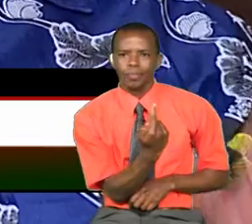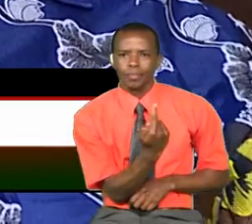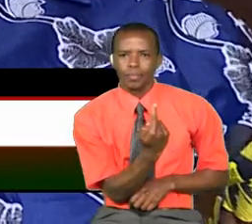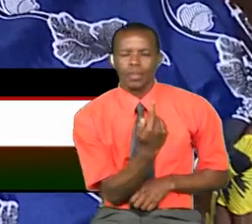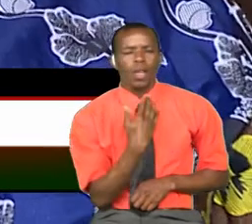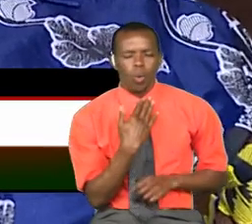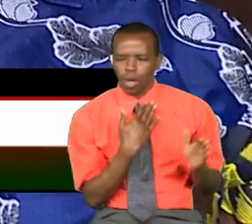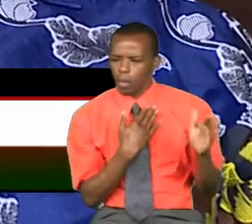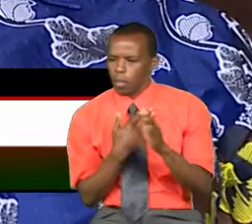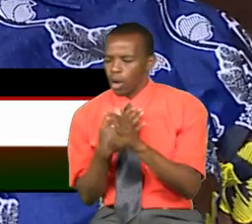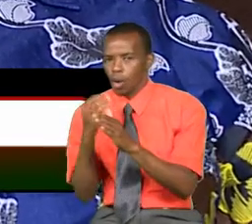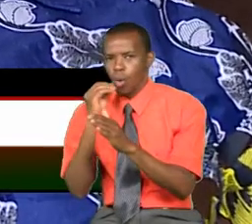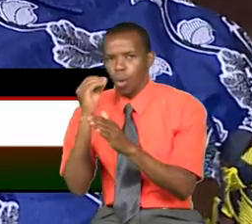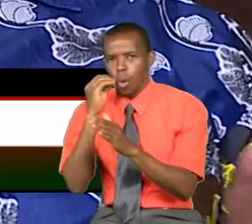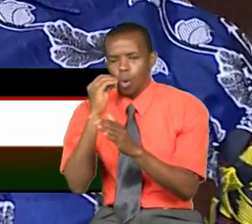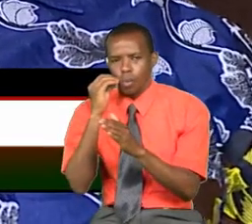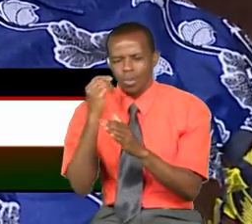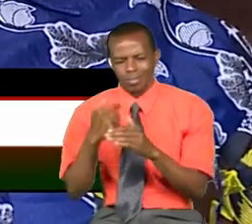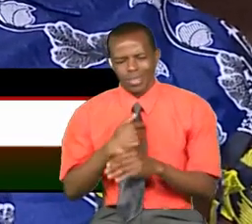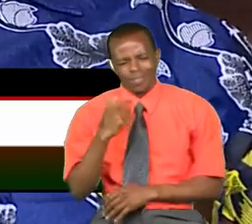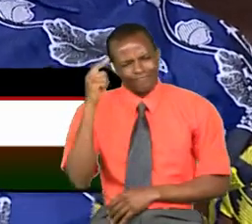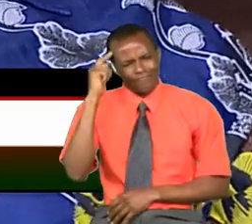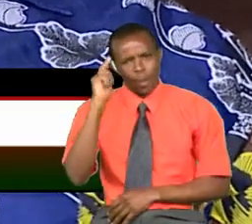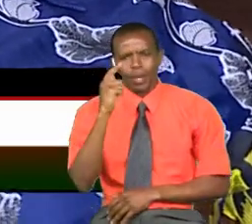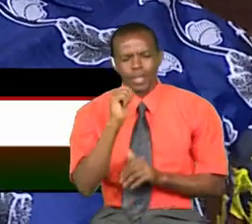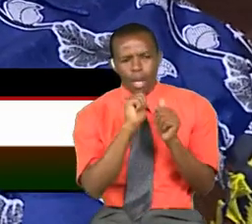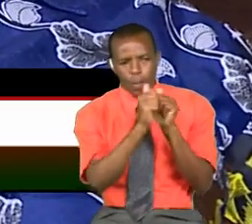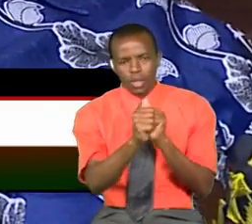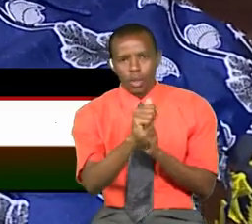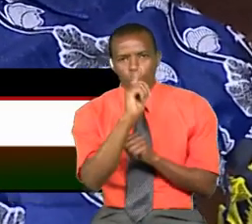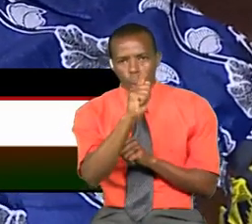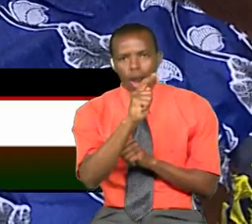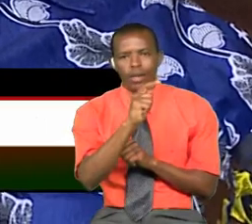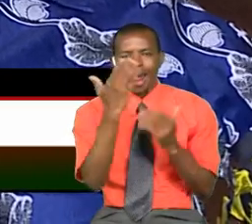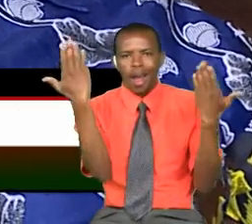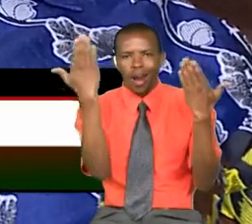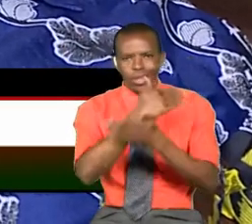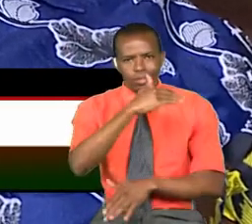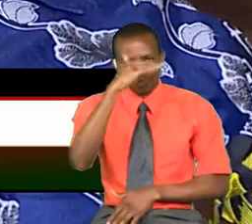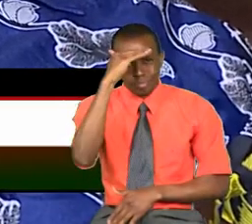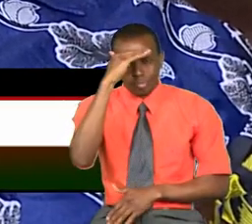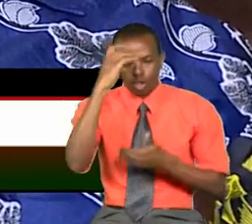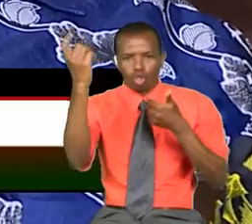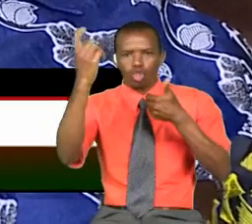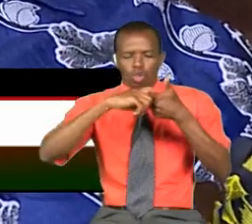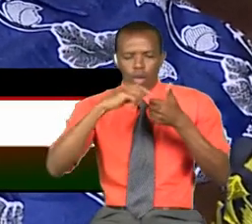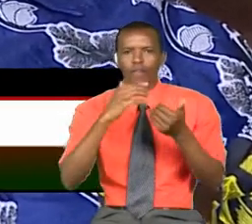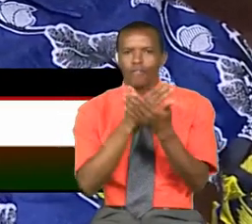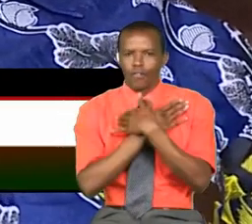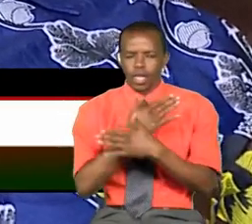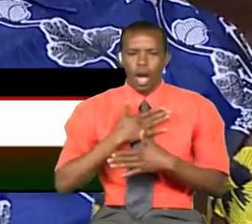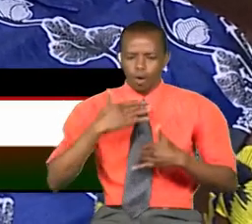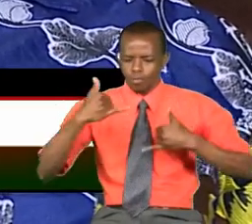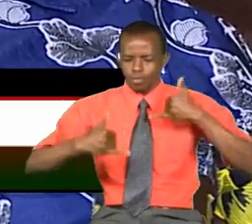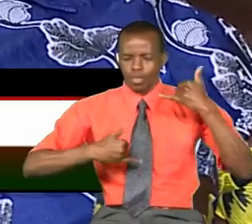Nataka kurudi nyumbani. Akili kanambia nipitie kwanza katika kilabu kimoja cha usiku. Nijiunge na marafiki zangu tuburudike